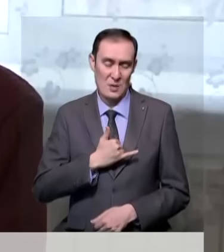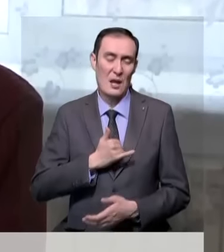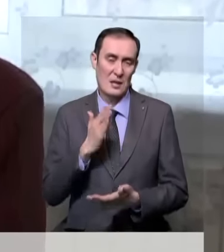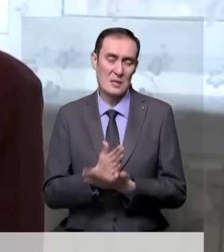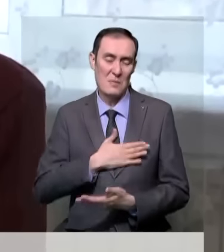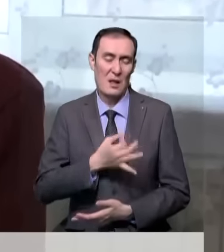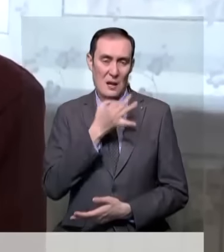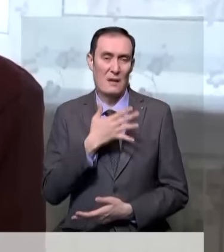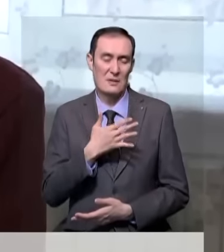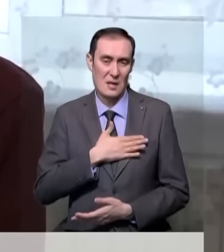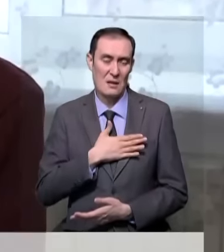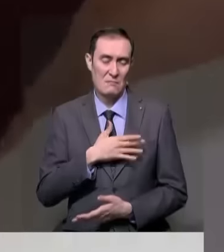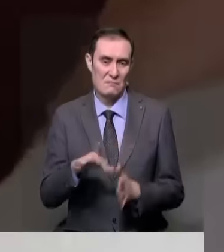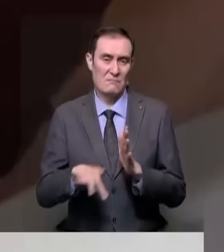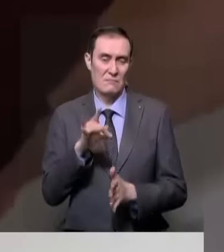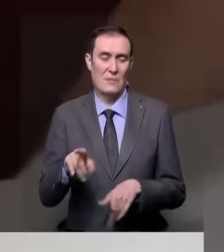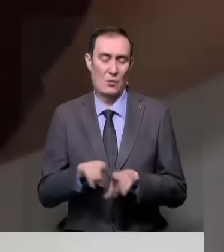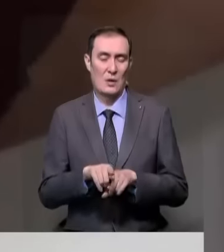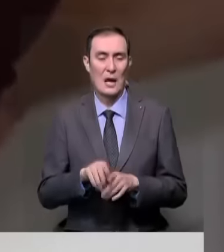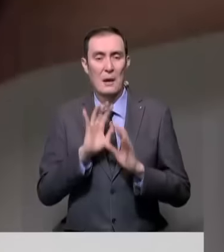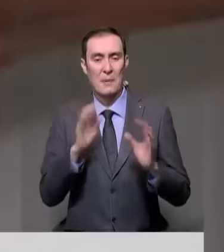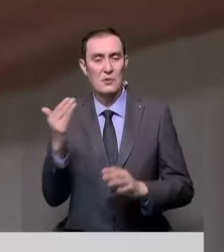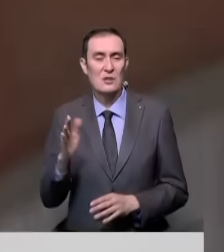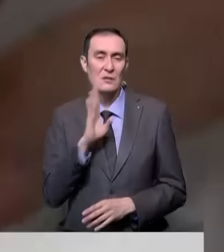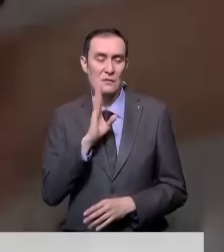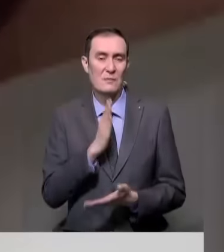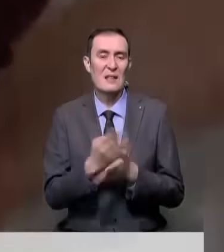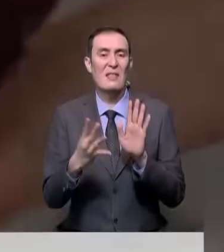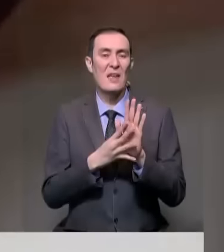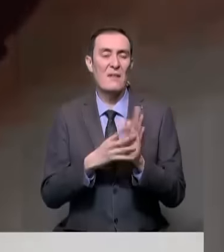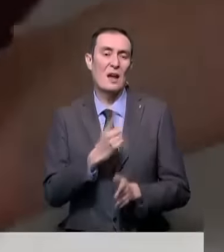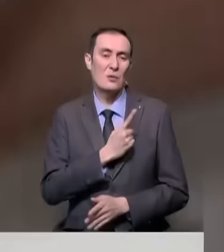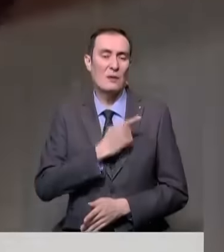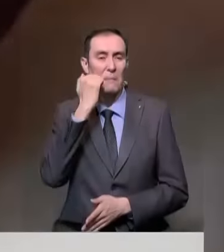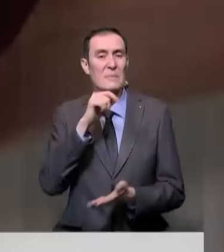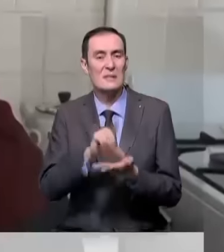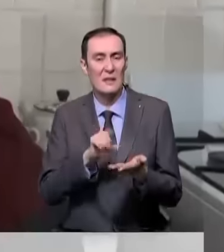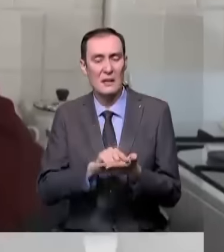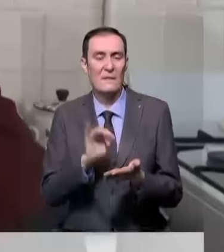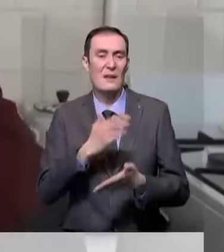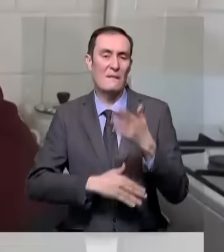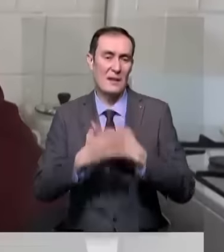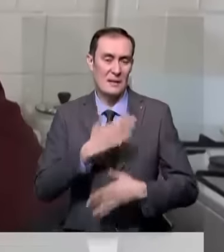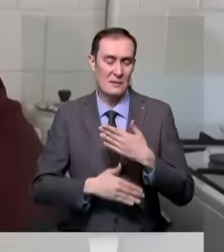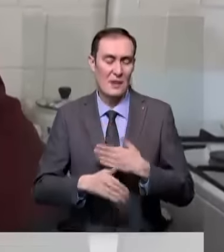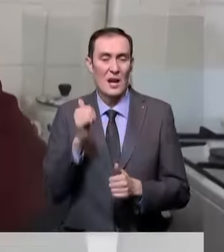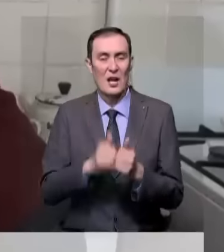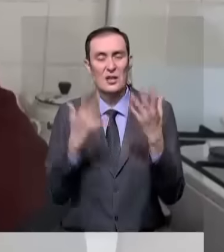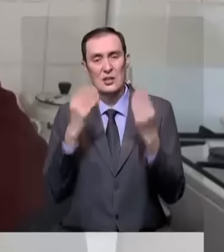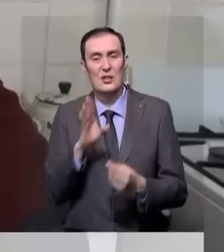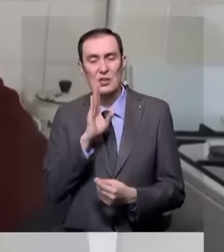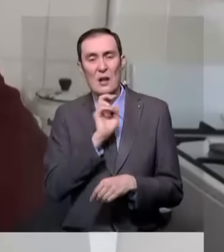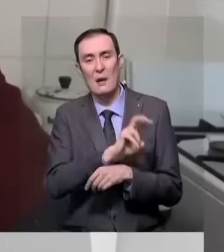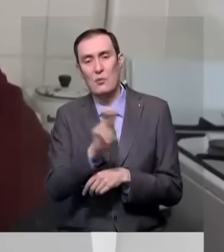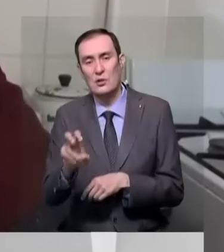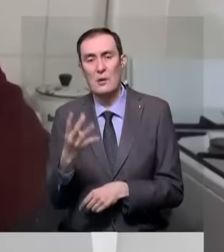Мне нравится. Я нашла себя. На попечении Айгуль находятся 9 одиноких пенсионеров и людей с особыми потребностями. Каждый день женщина